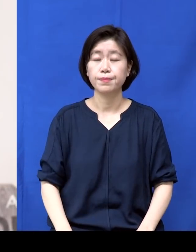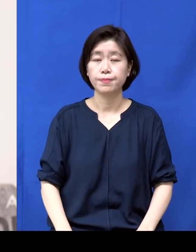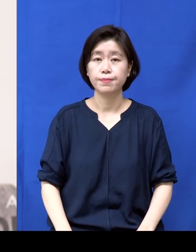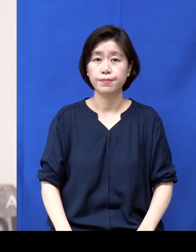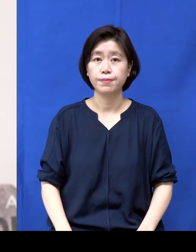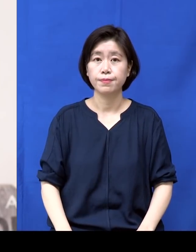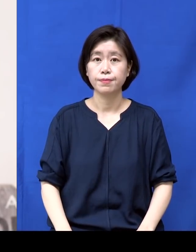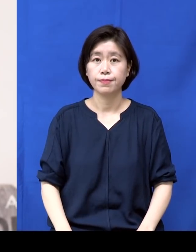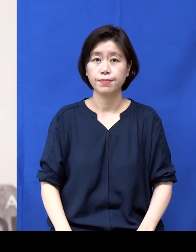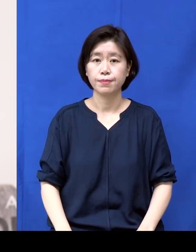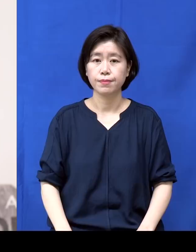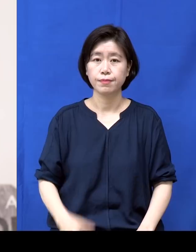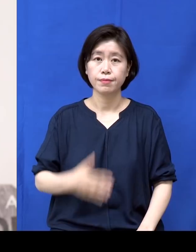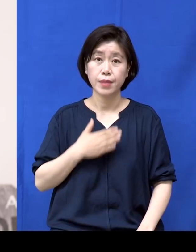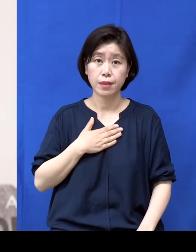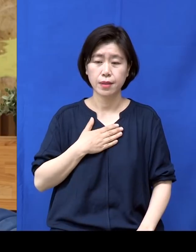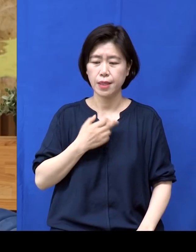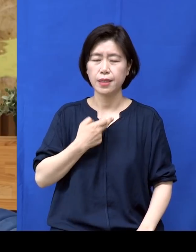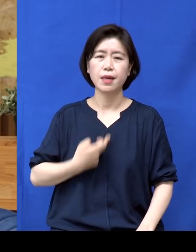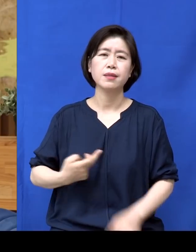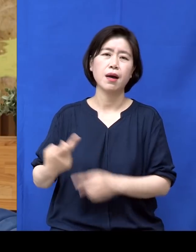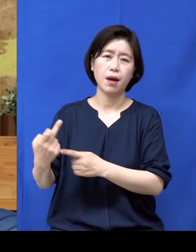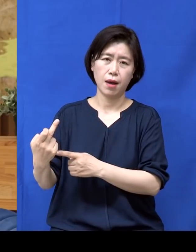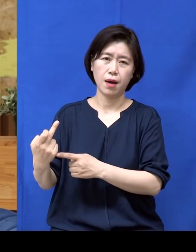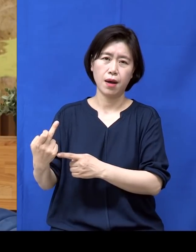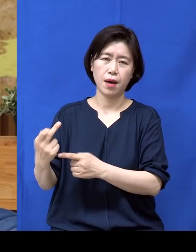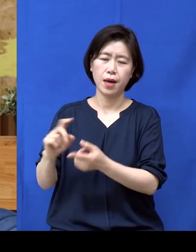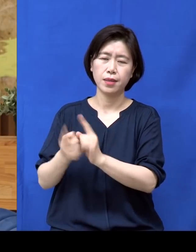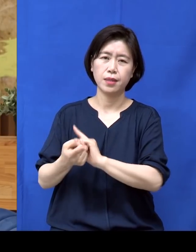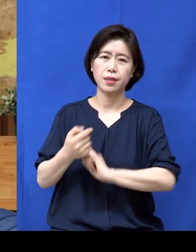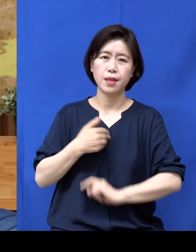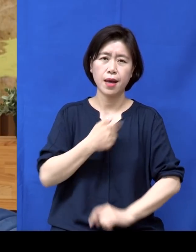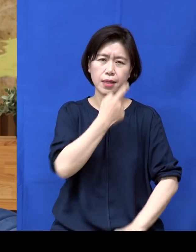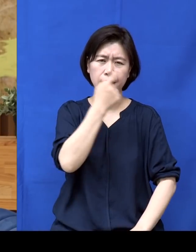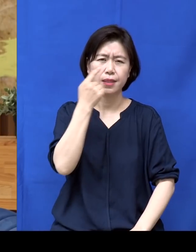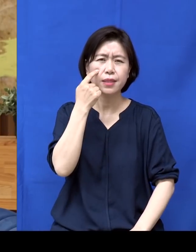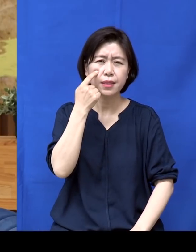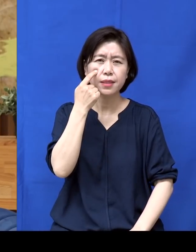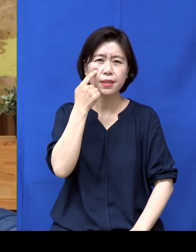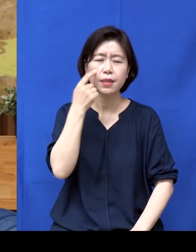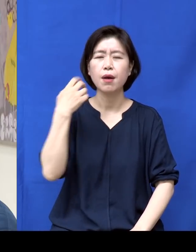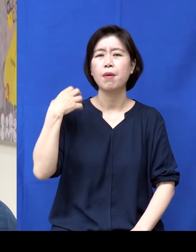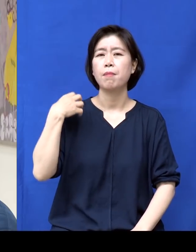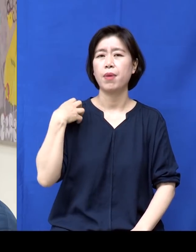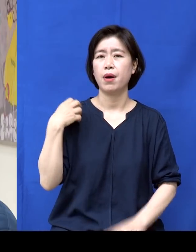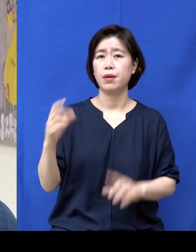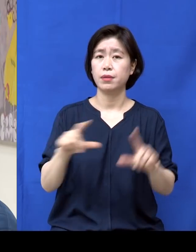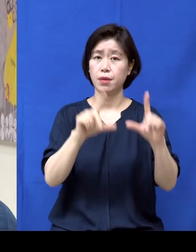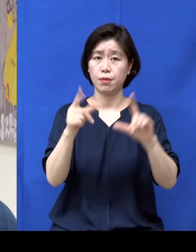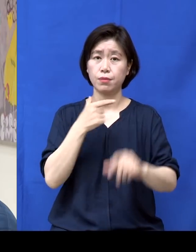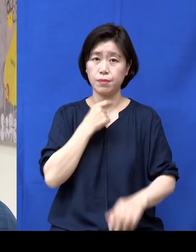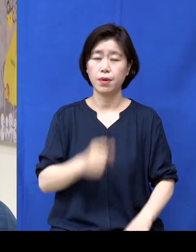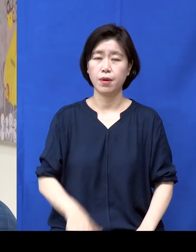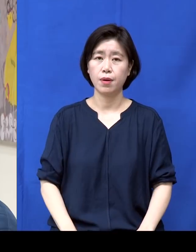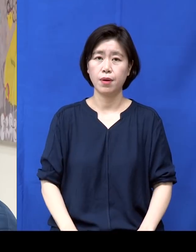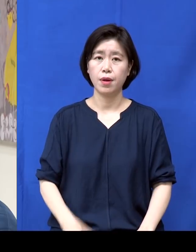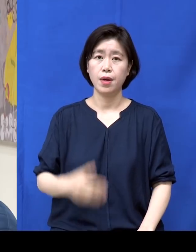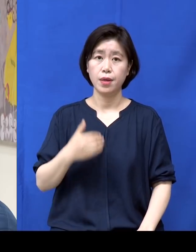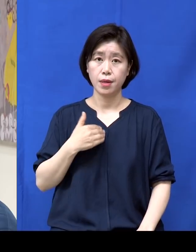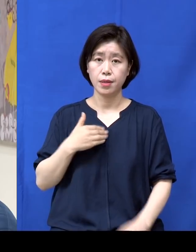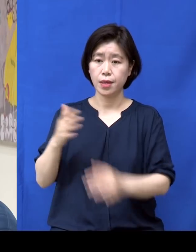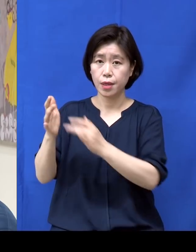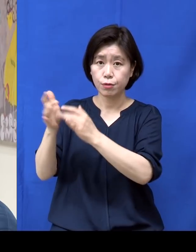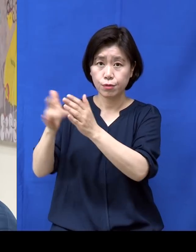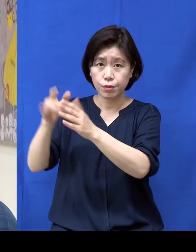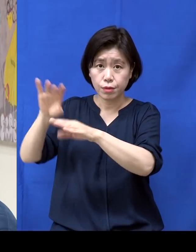그 아이 한편으로 증인으로 살고 싶거든요. 아. 예. 제가 목회자로서 분명 예수 그리스도의 증언자로서